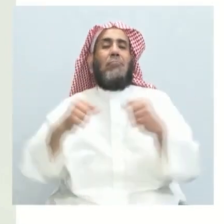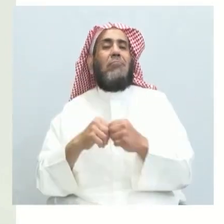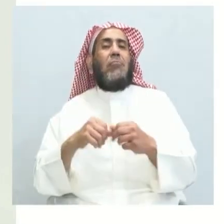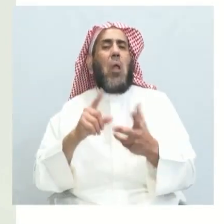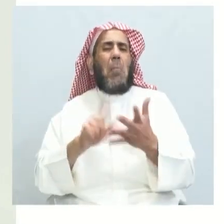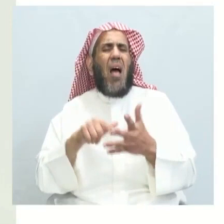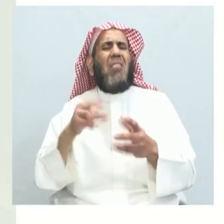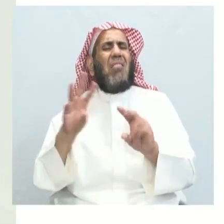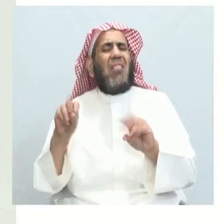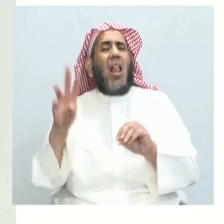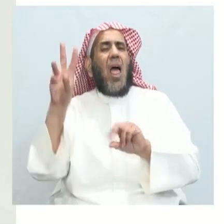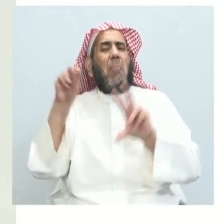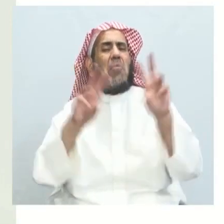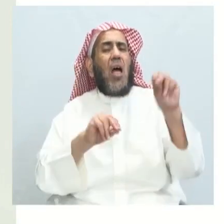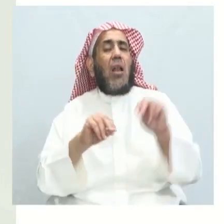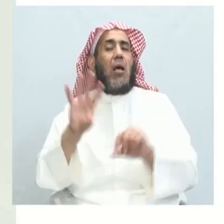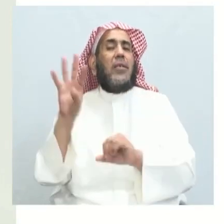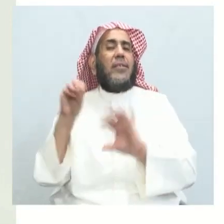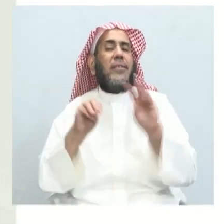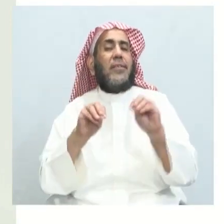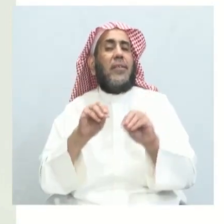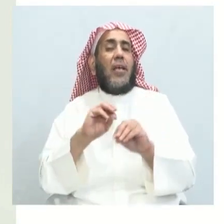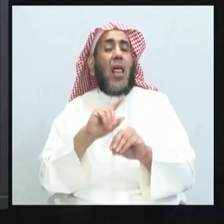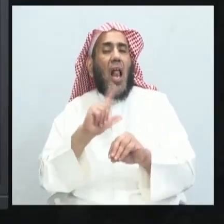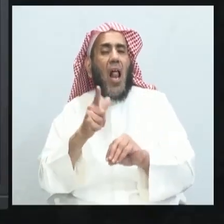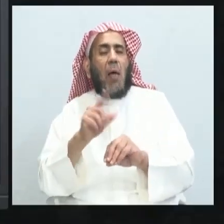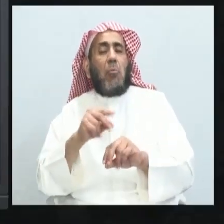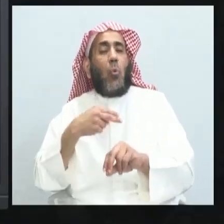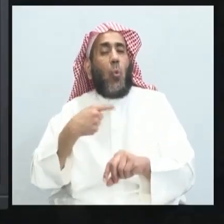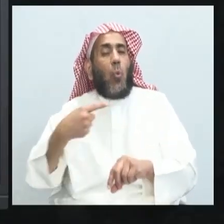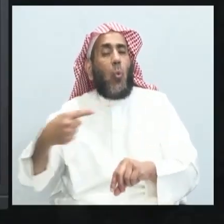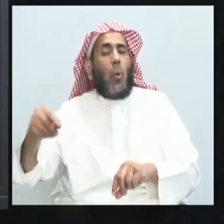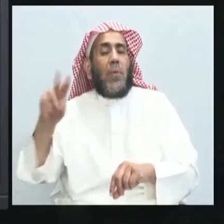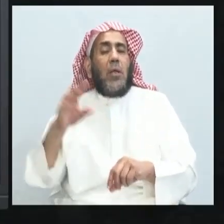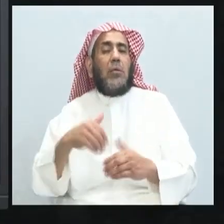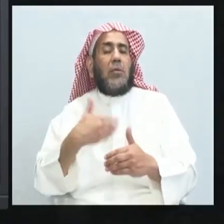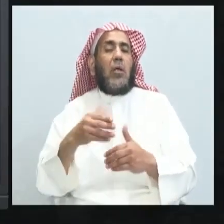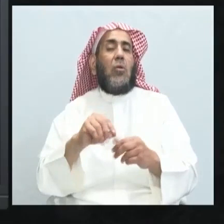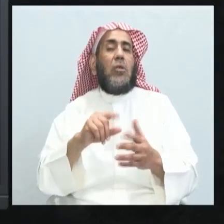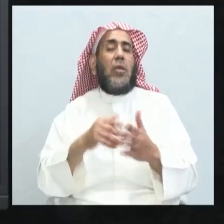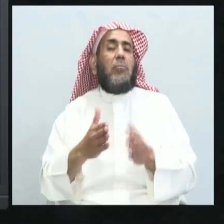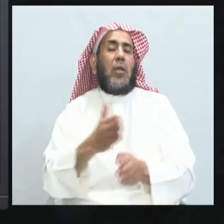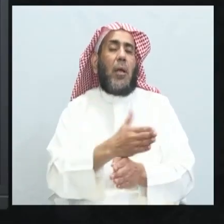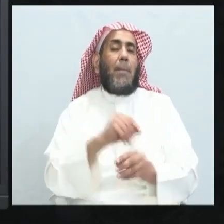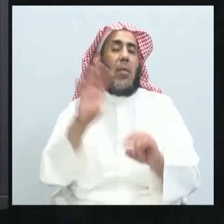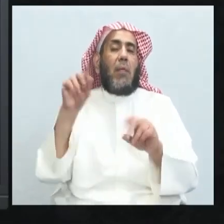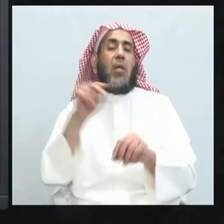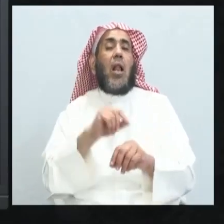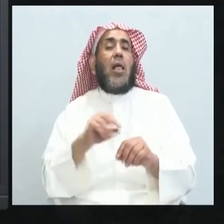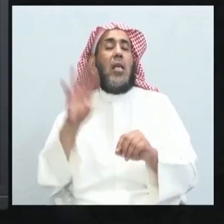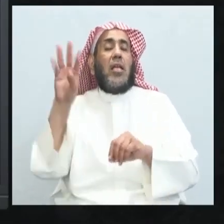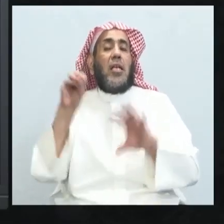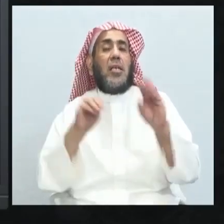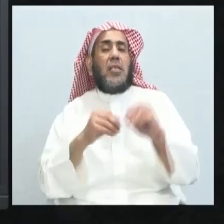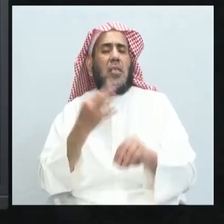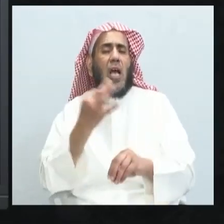وايضا بعض الامثال لها قصص هذا الكلام ثم يجري بعد ذلك منجر المثل و سناخذ ايضا الجانب الاخر من جانب الامثال اذا هذه القصص